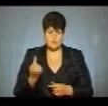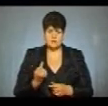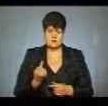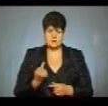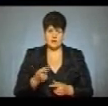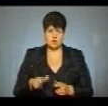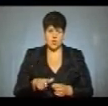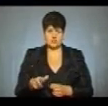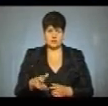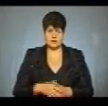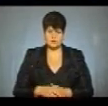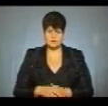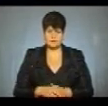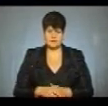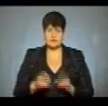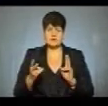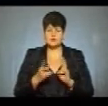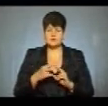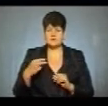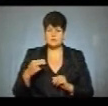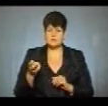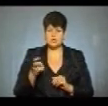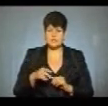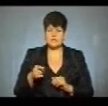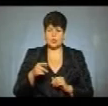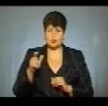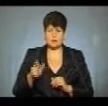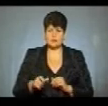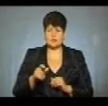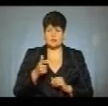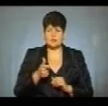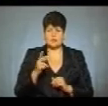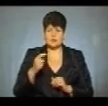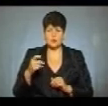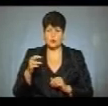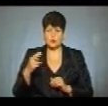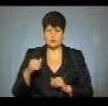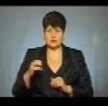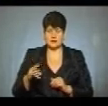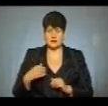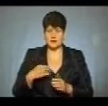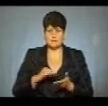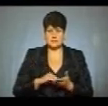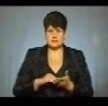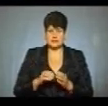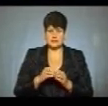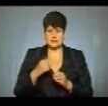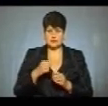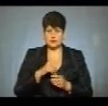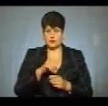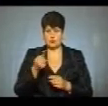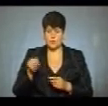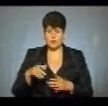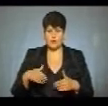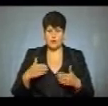на дорожників. На зустріч з президентом прийшла тернополянка Галина Ходань. Я писала 10 років кругом,